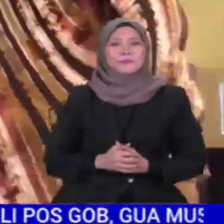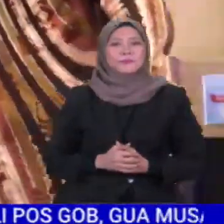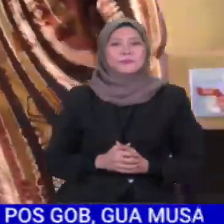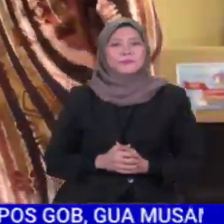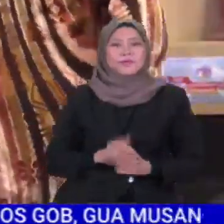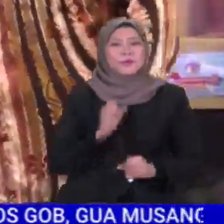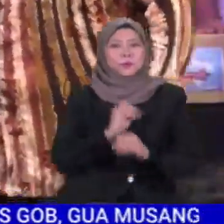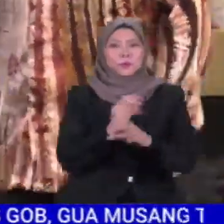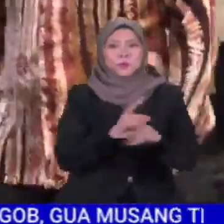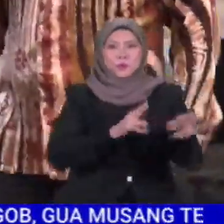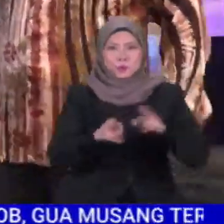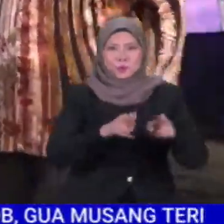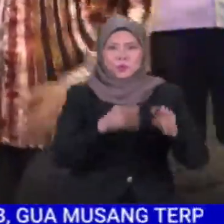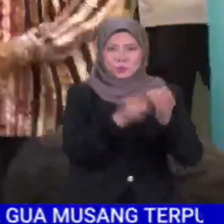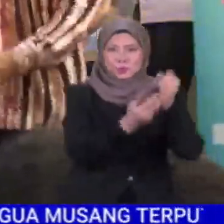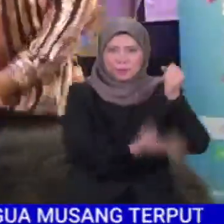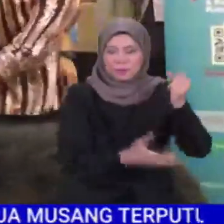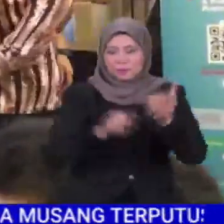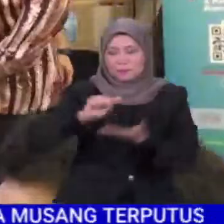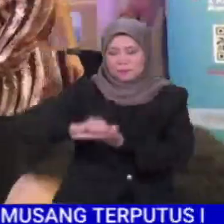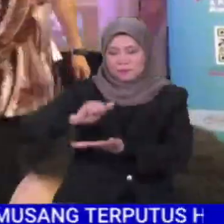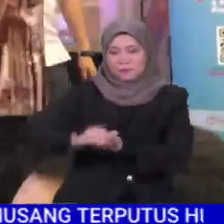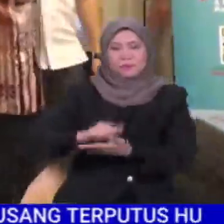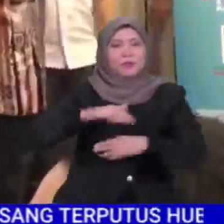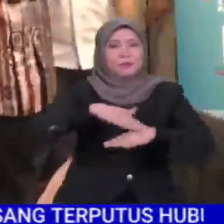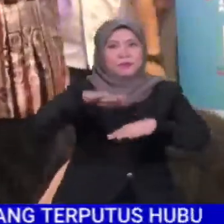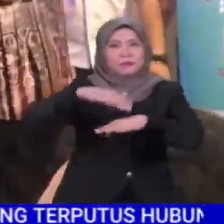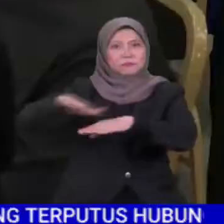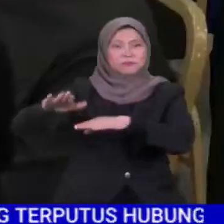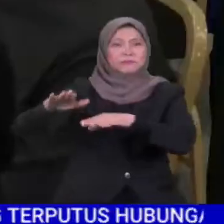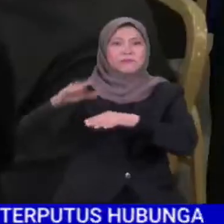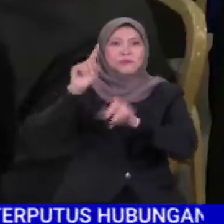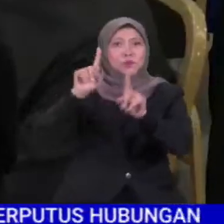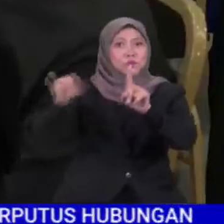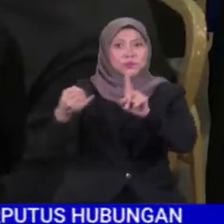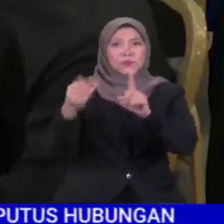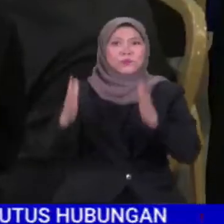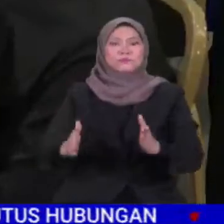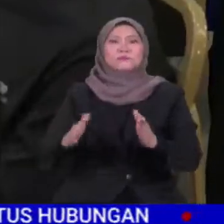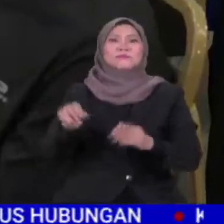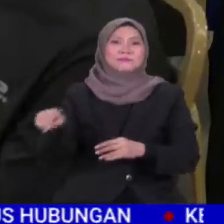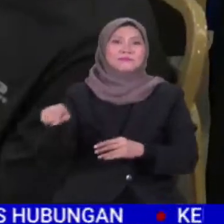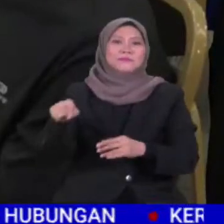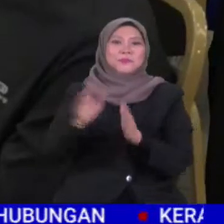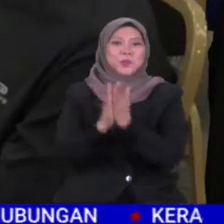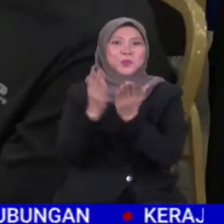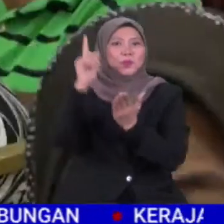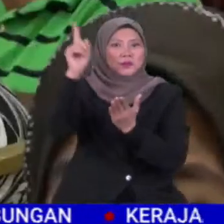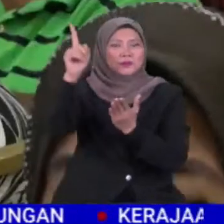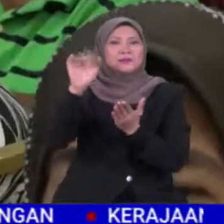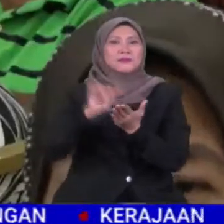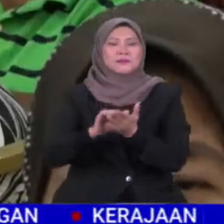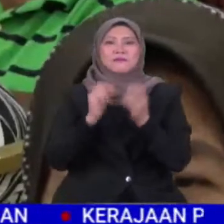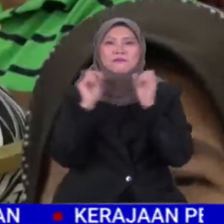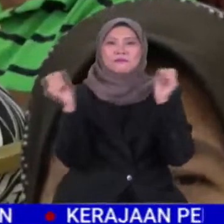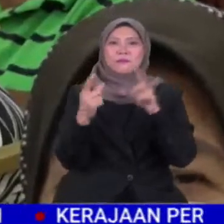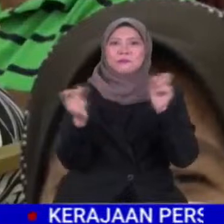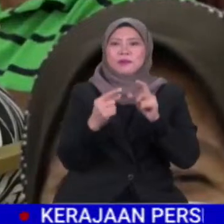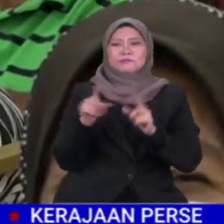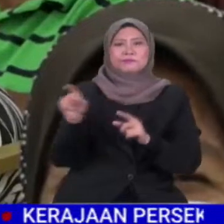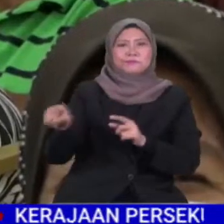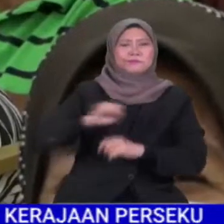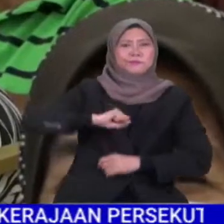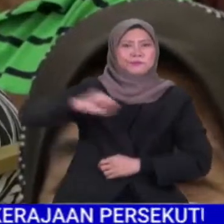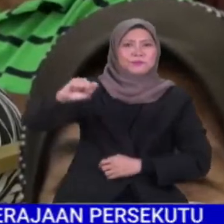Usaha menguruskan dana, percetakan serta pengagihan tersebut bagi merealisasikan hasrat Perdana Menteri sebagai tindak balas Malaysia terhadap